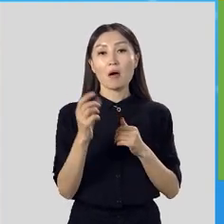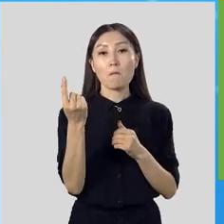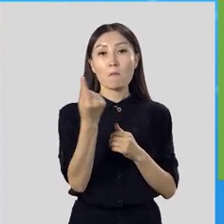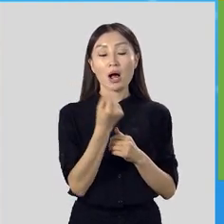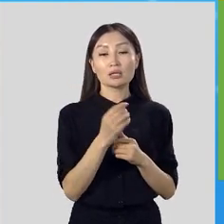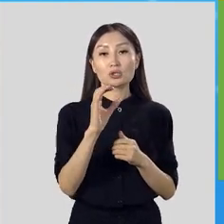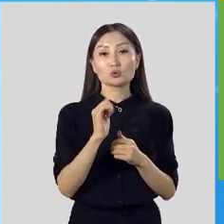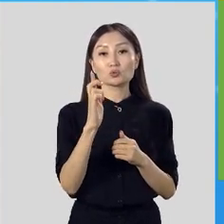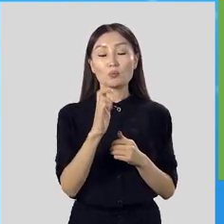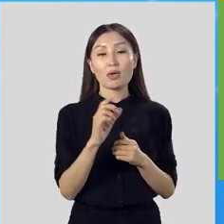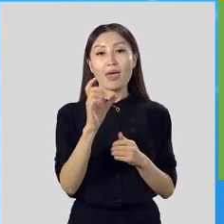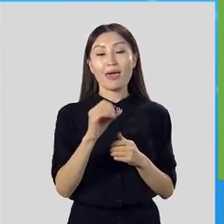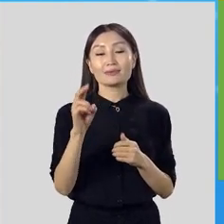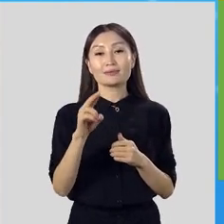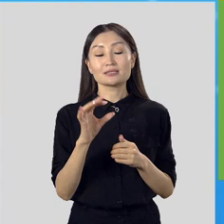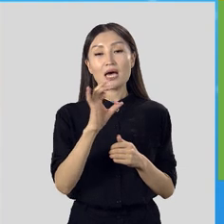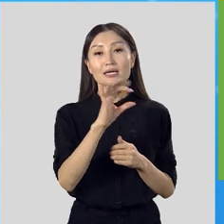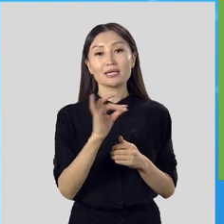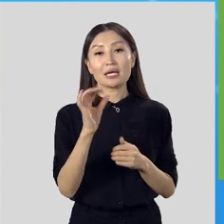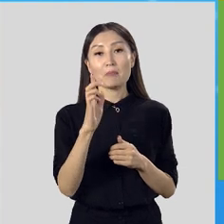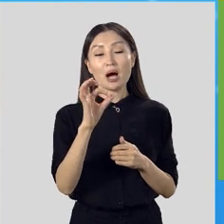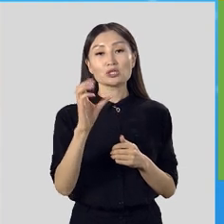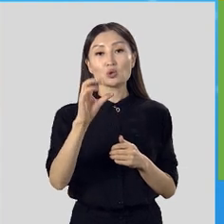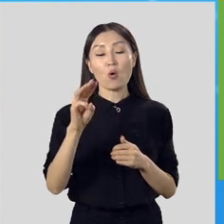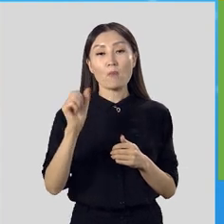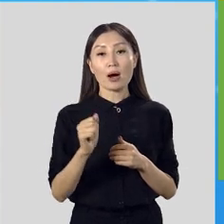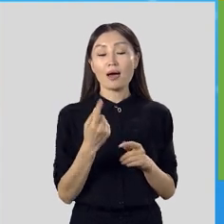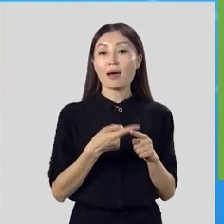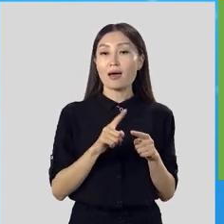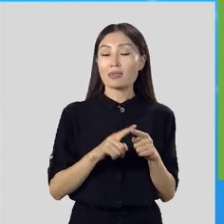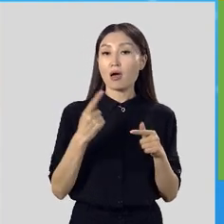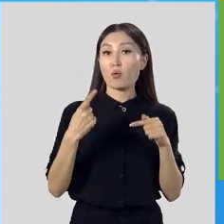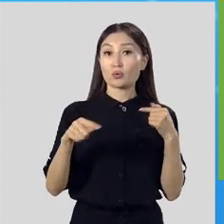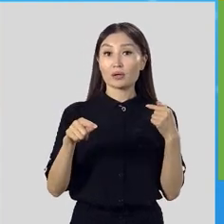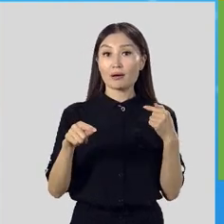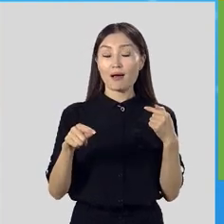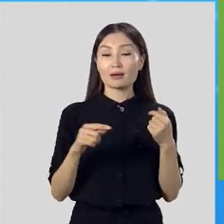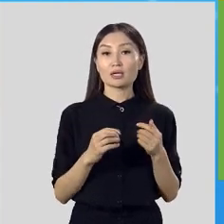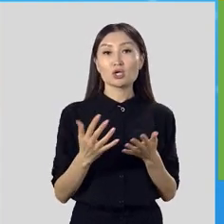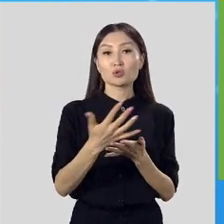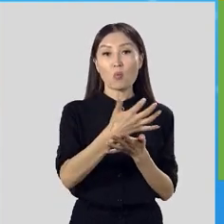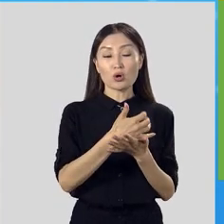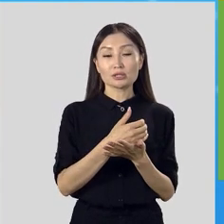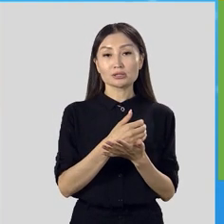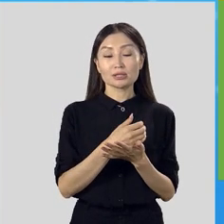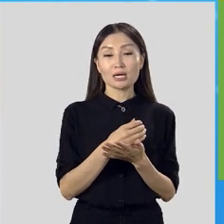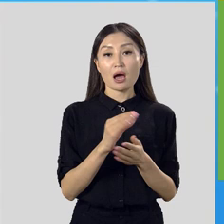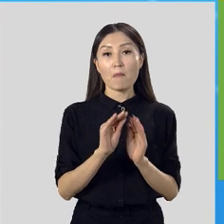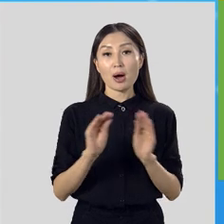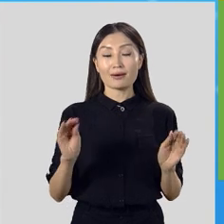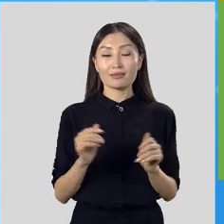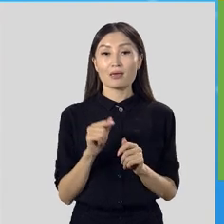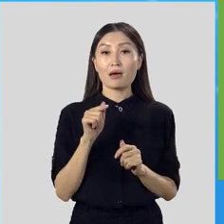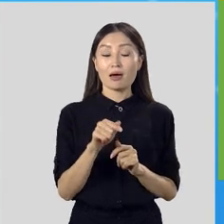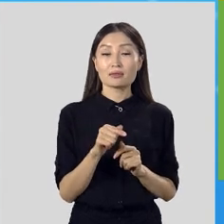малые субъединицы рибосом. Рибосома – это уникальный сборочный аппарат.